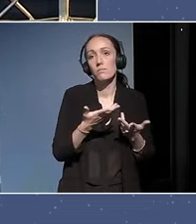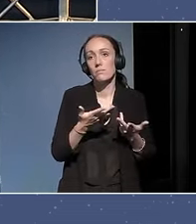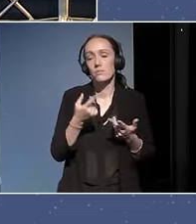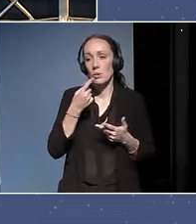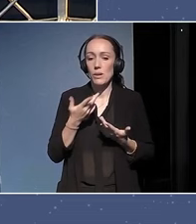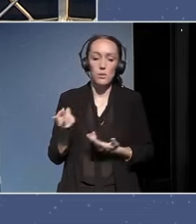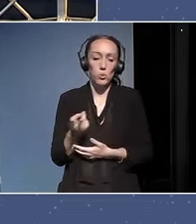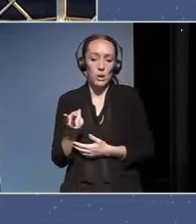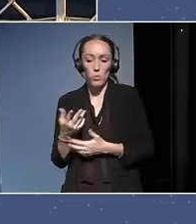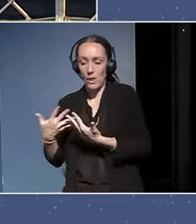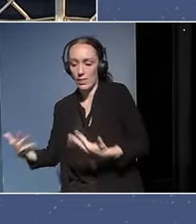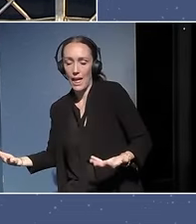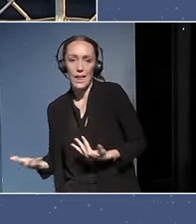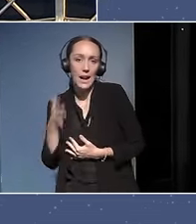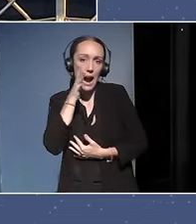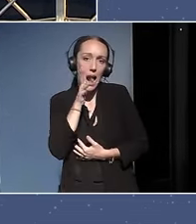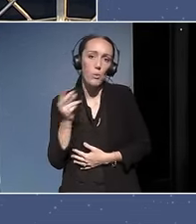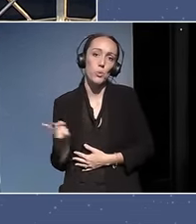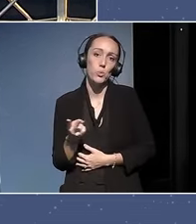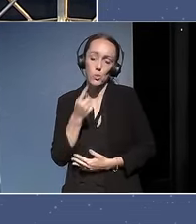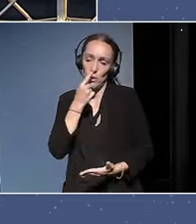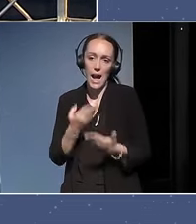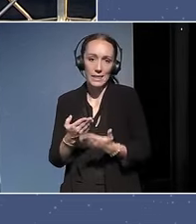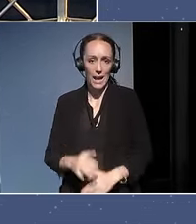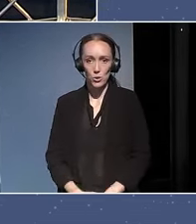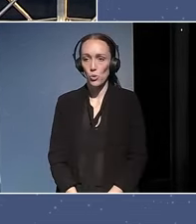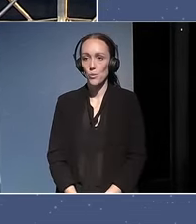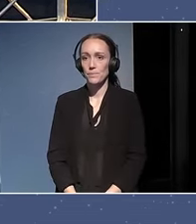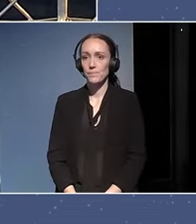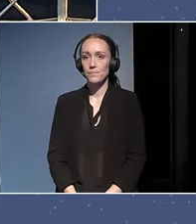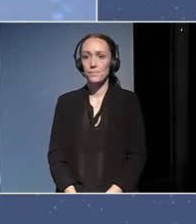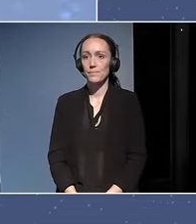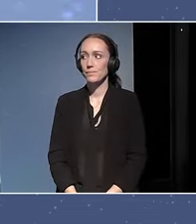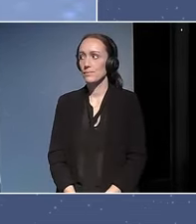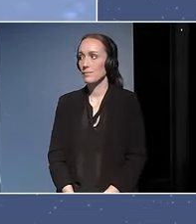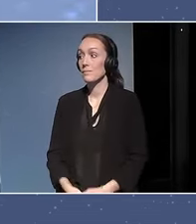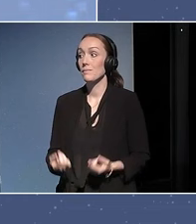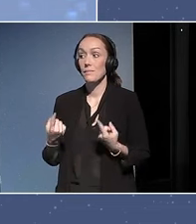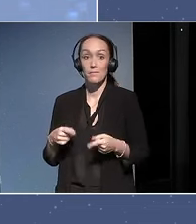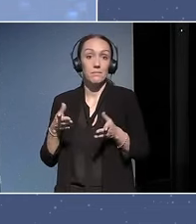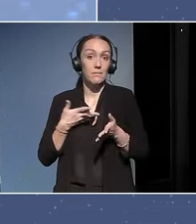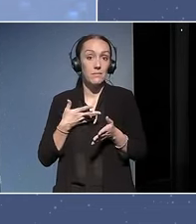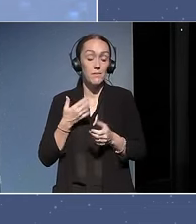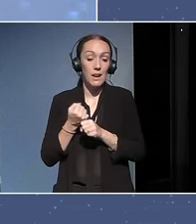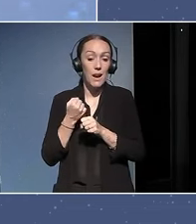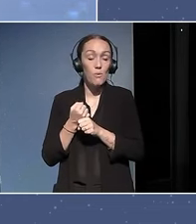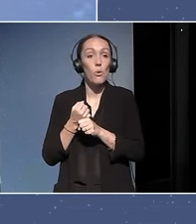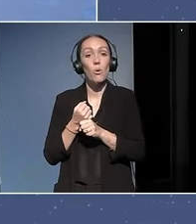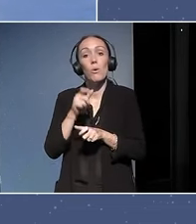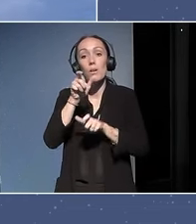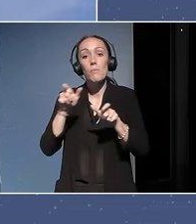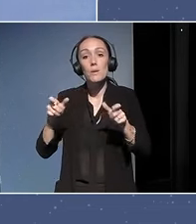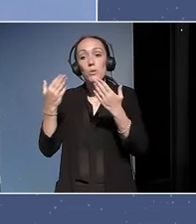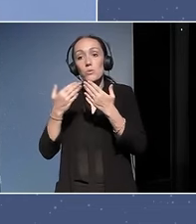virgolette No anfibia vabbè Qua c'è lavoro anche per i paleontologi del futuro Eh perché magari